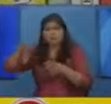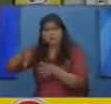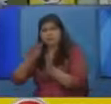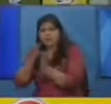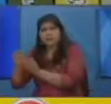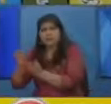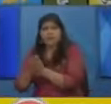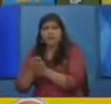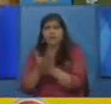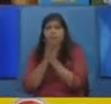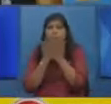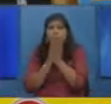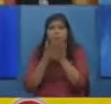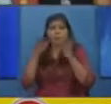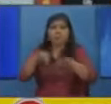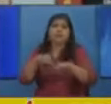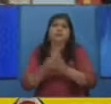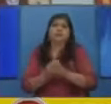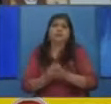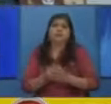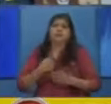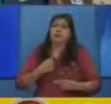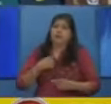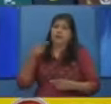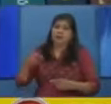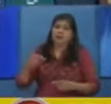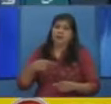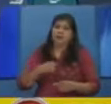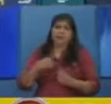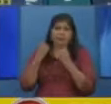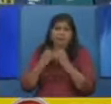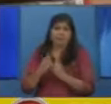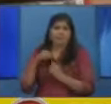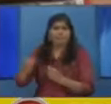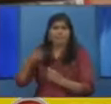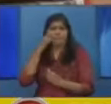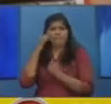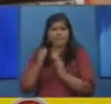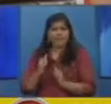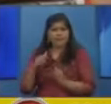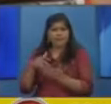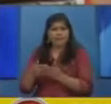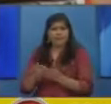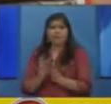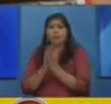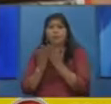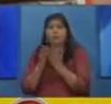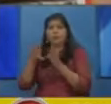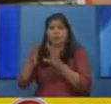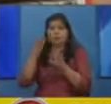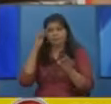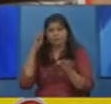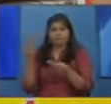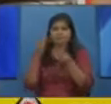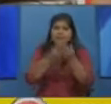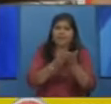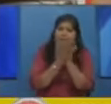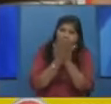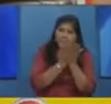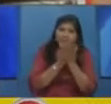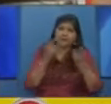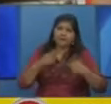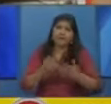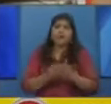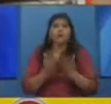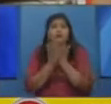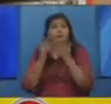है। यदि व्यक्ति सैलून में अपनी बारी का इंतजार करने के दौरान वहां कुछ पढ़ता है और जो पढ़ा